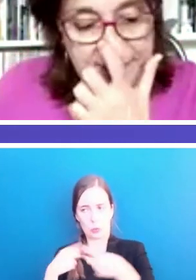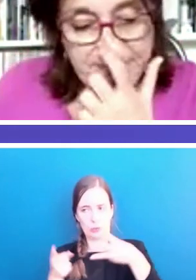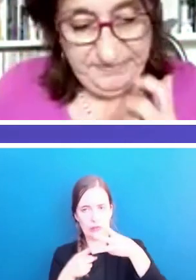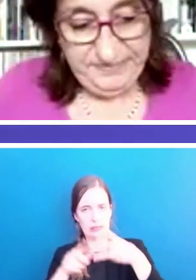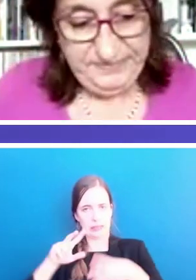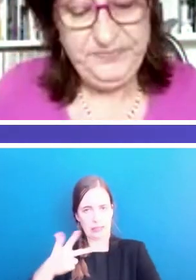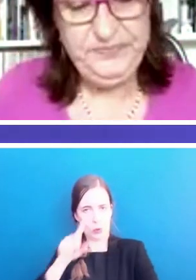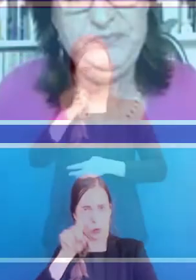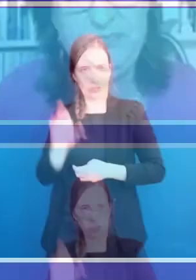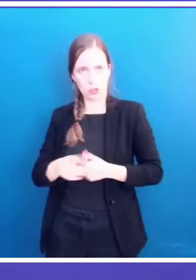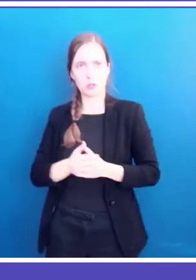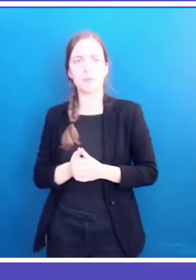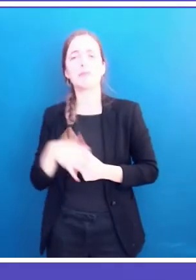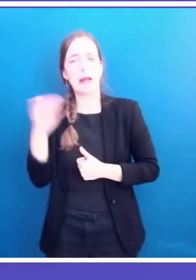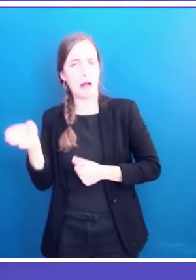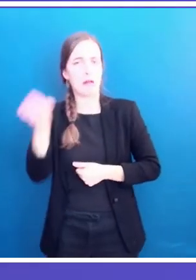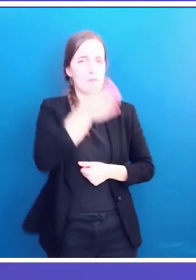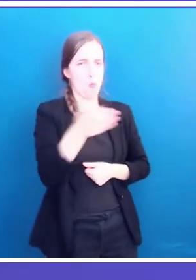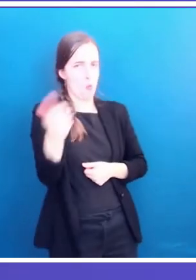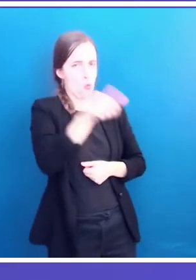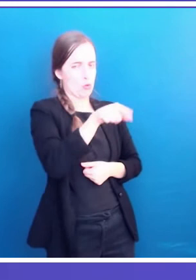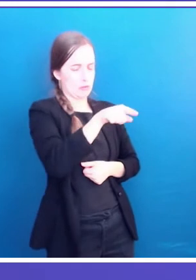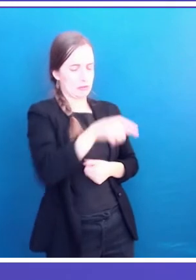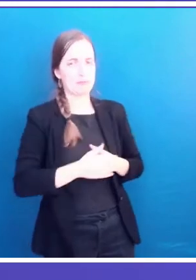حول مواضيع هامة. نوريا.